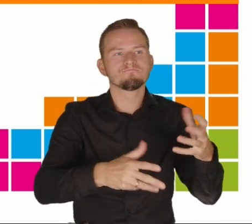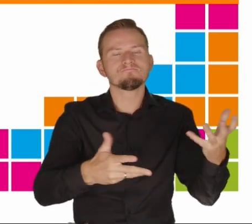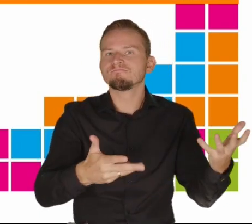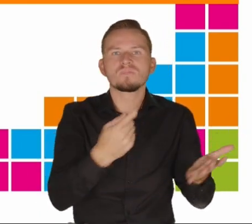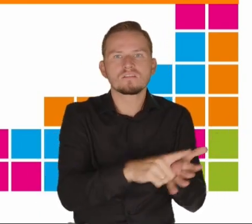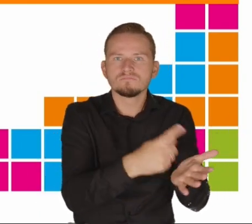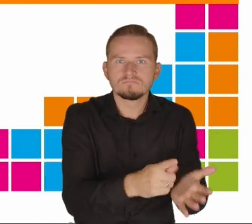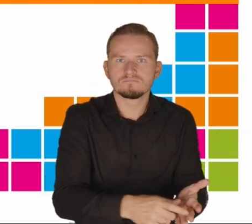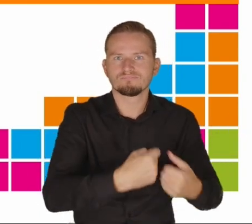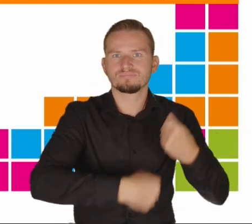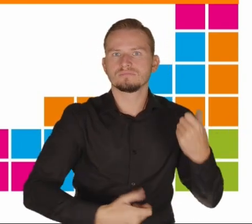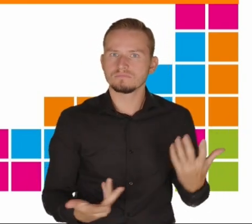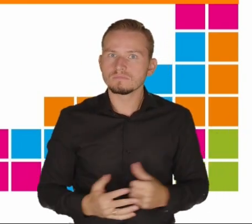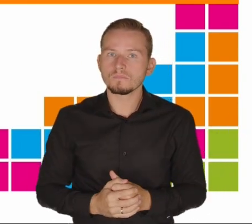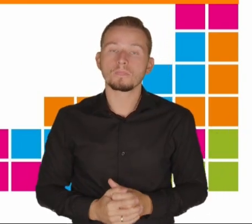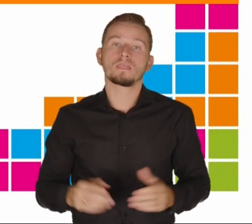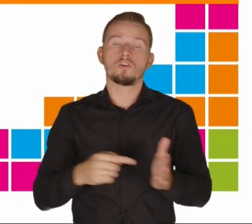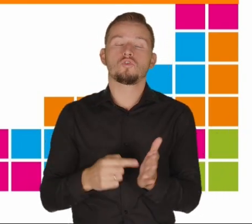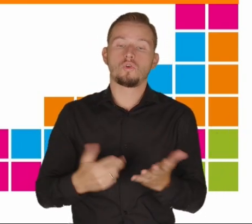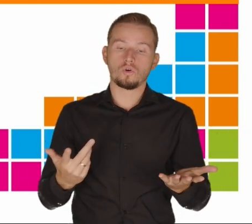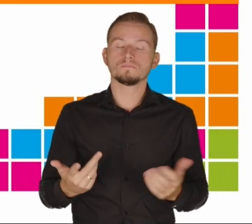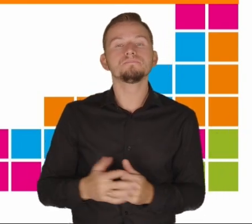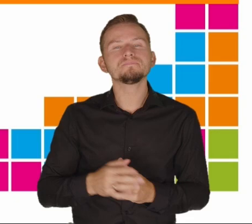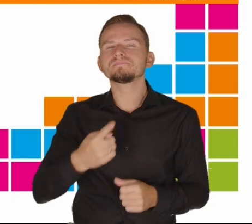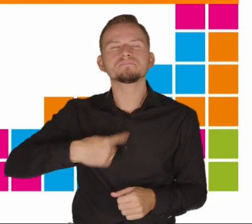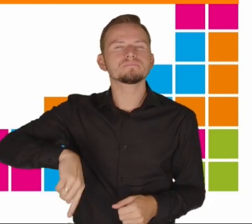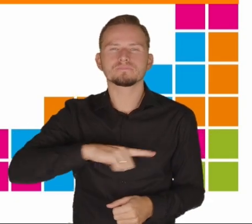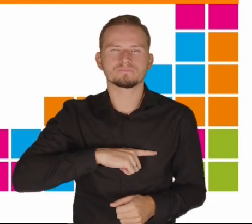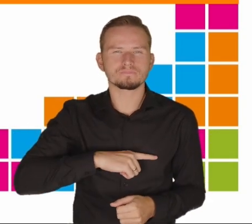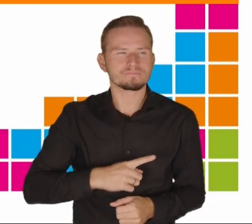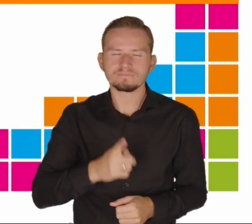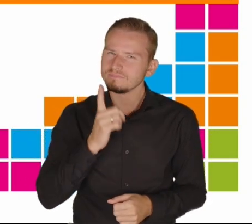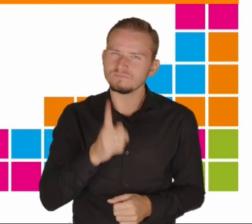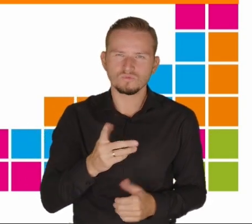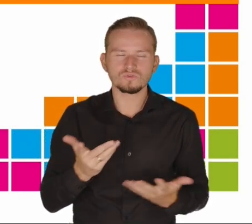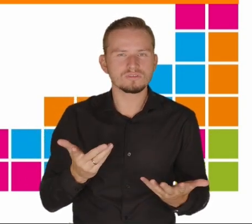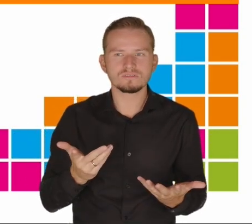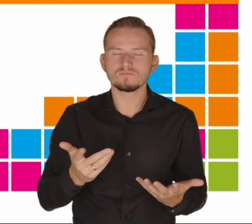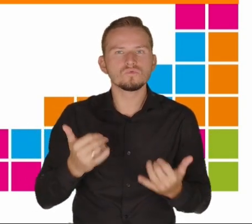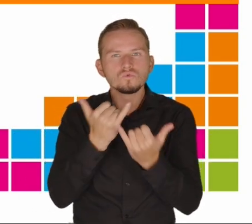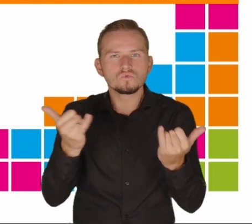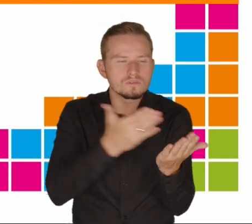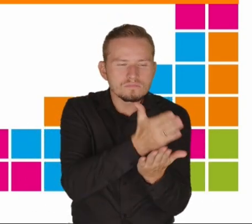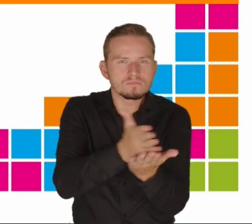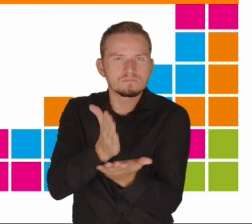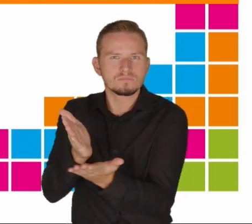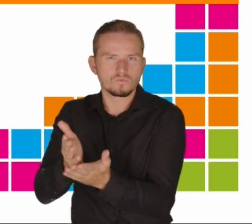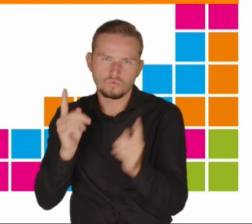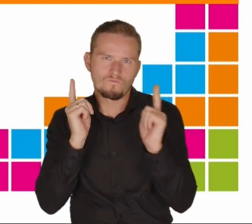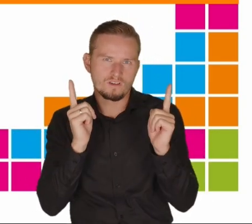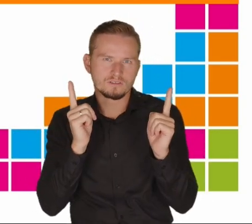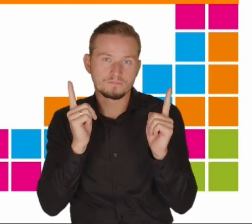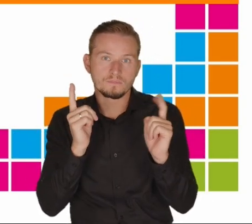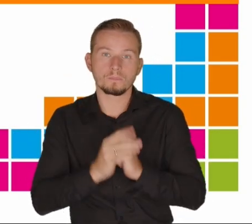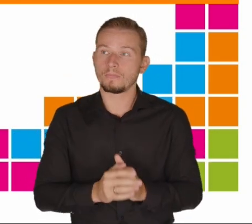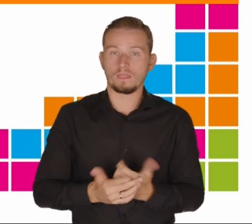Dlatego mówię o tym, że my musimy brać pod uwagę bardzo też wiele innych elementów, bo tutaj jest badanie pokazujące,